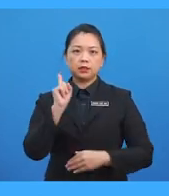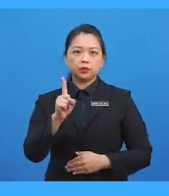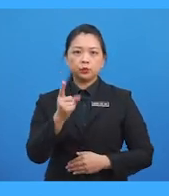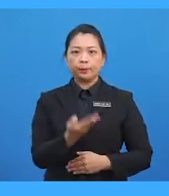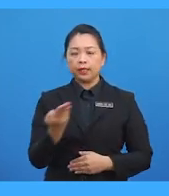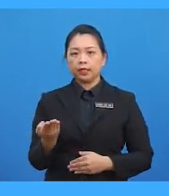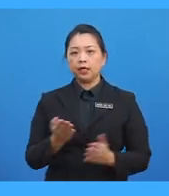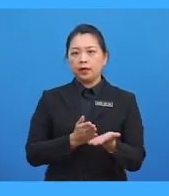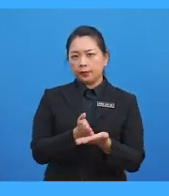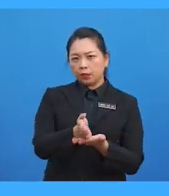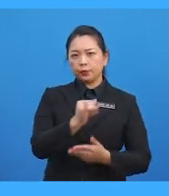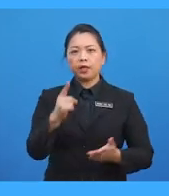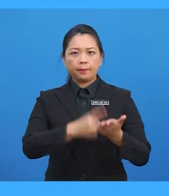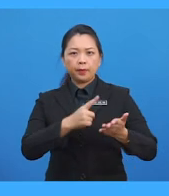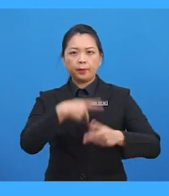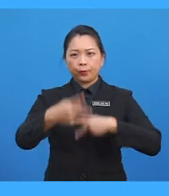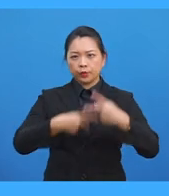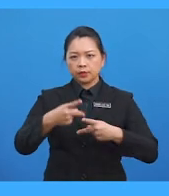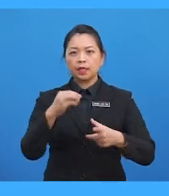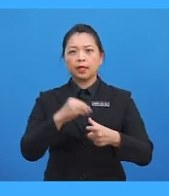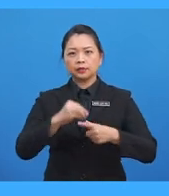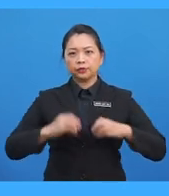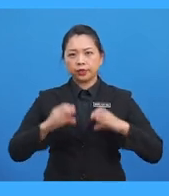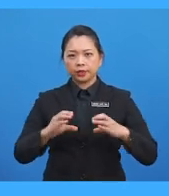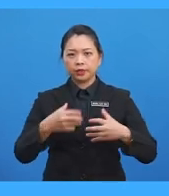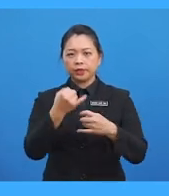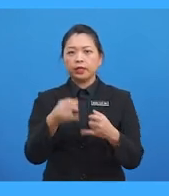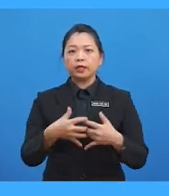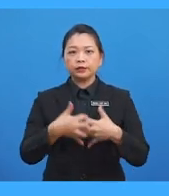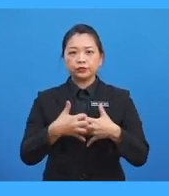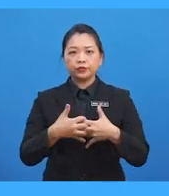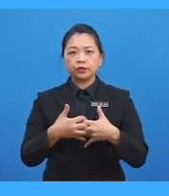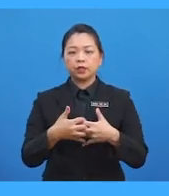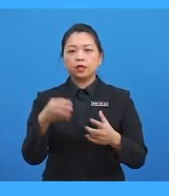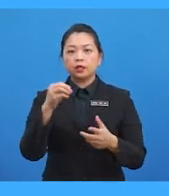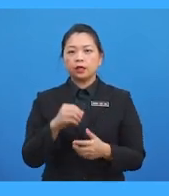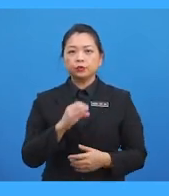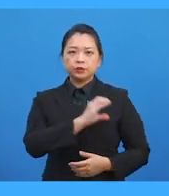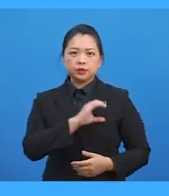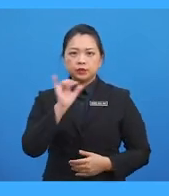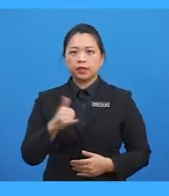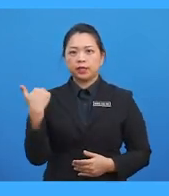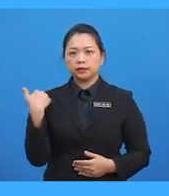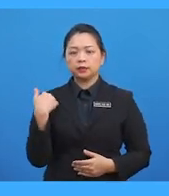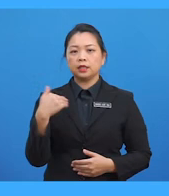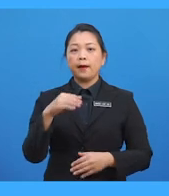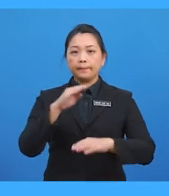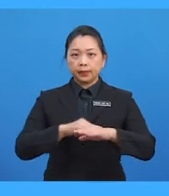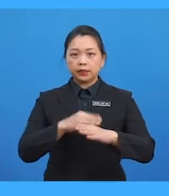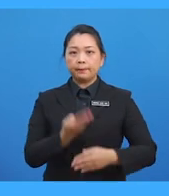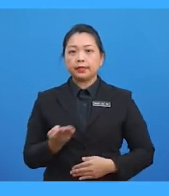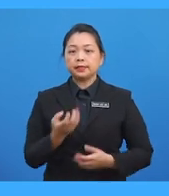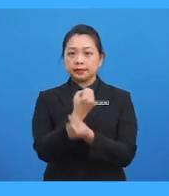melalui apa-apa proses atau cara perindustrian, iaitu ciri yang ada pada barang siap merupakan ciri yang menarik